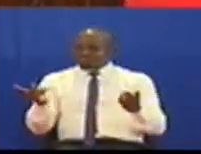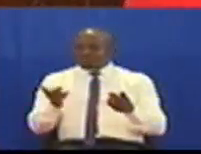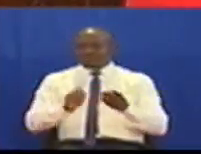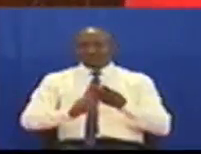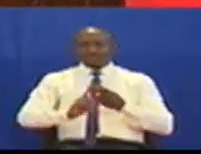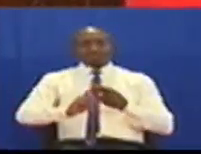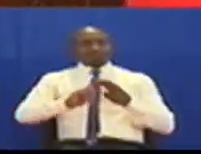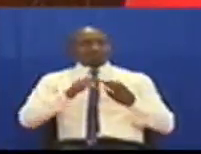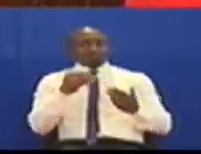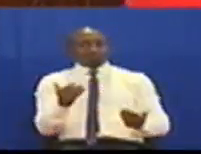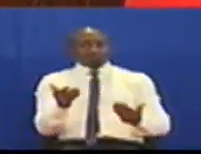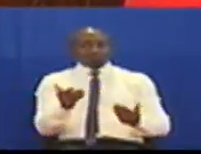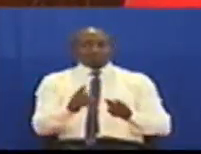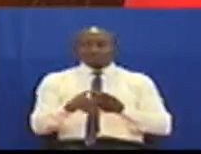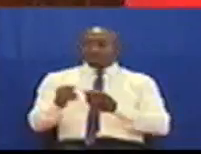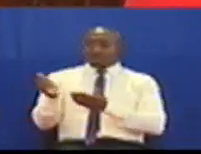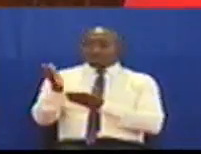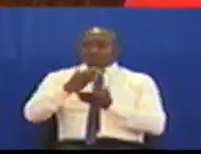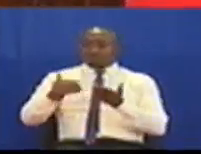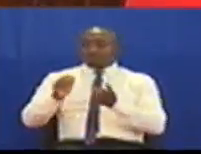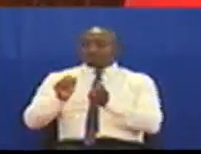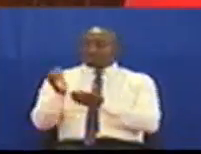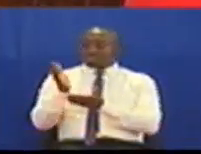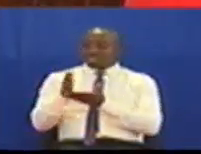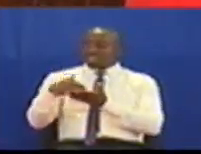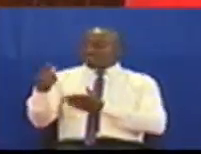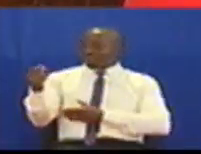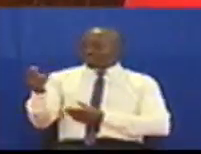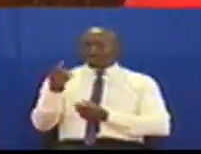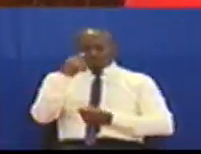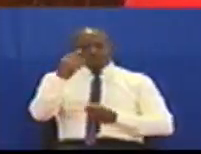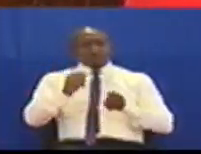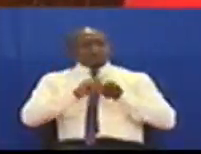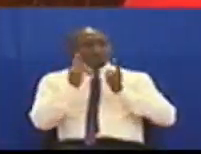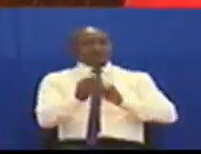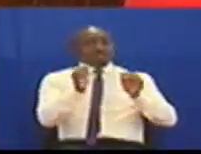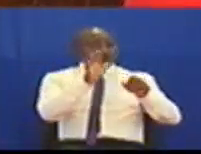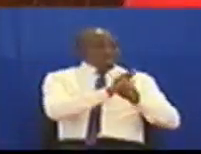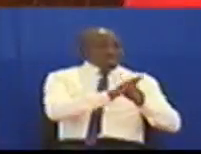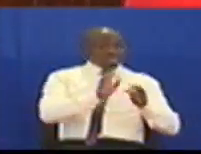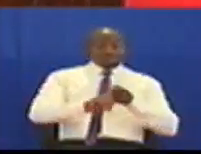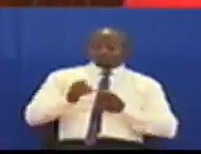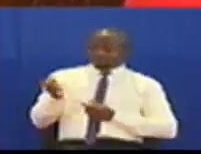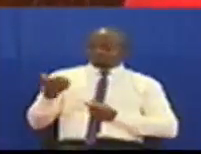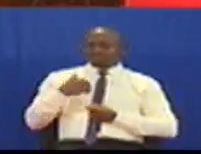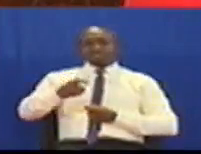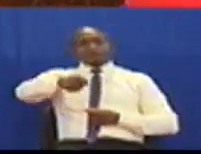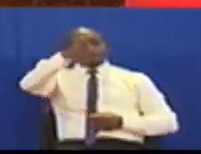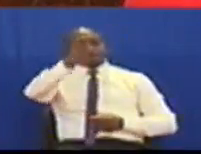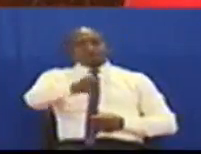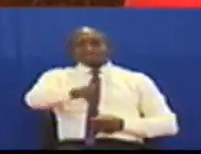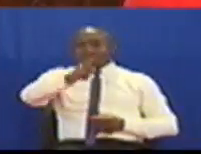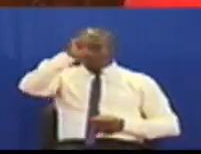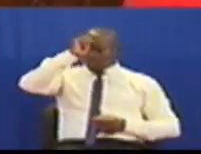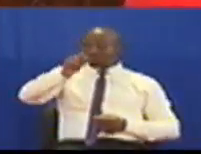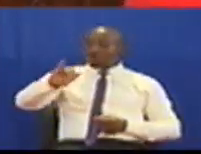kwenye hata financial infrastructures tumeona mabadiliko mengi kwenye hili. Nampongeza sana